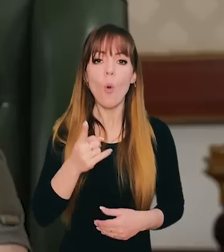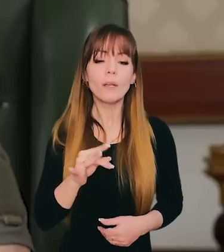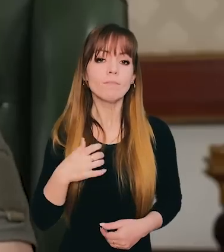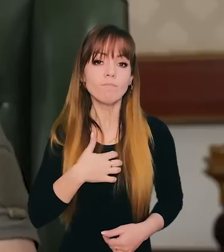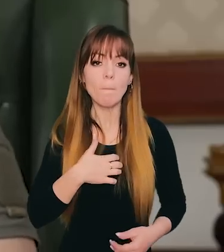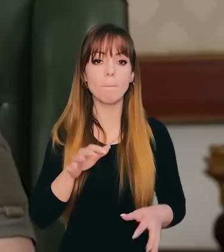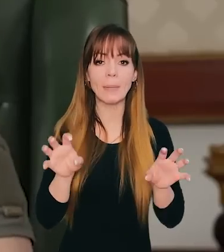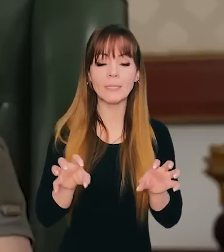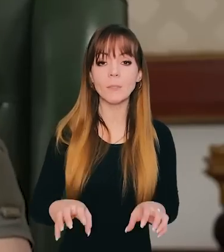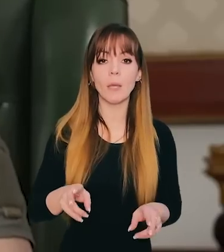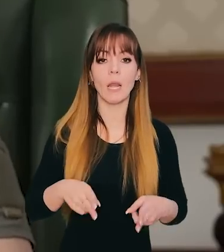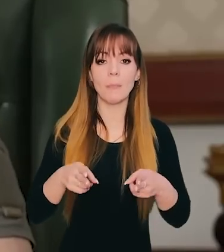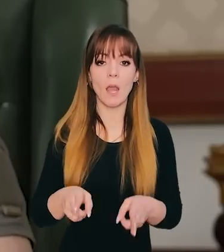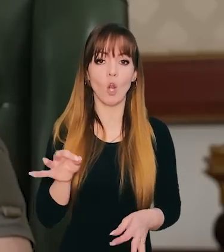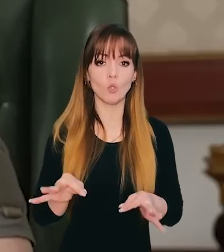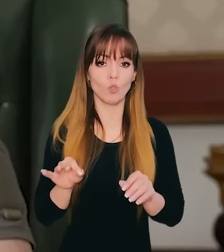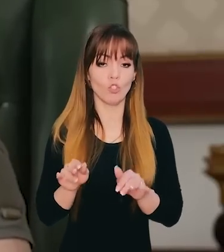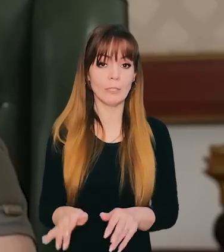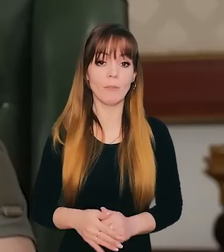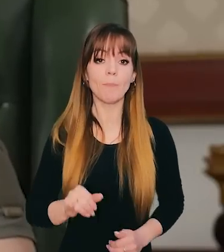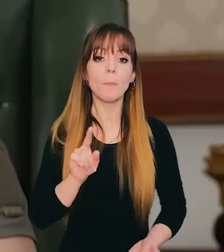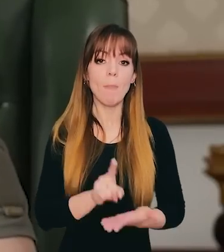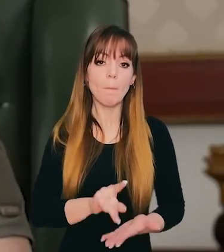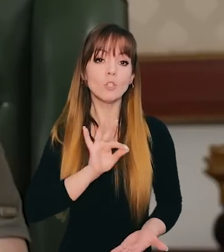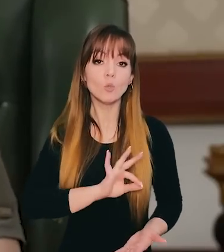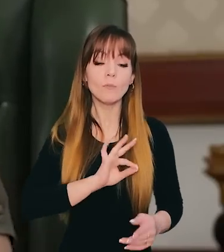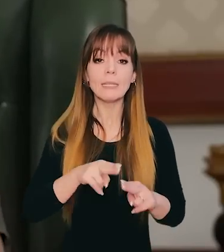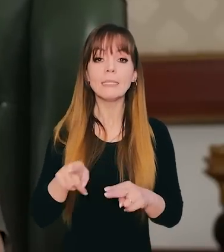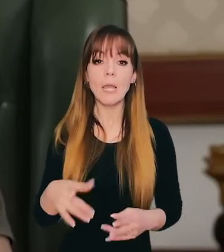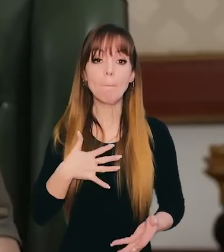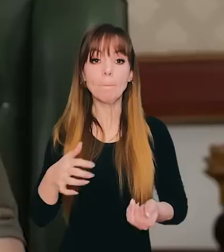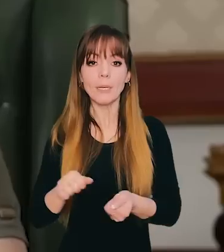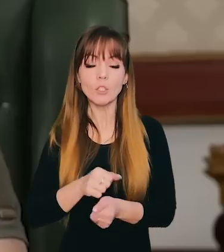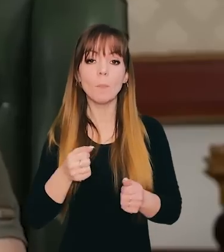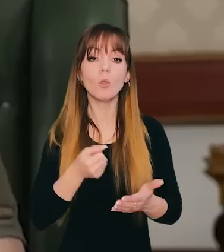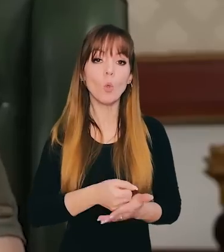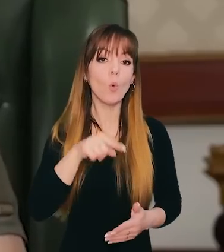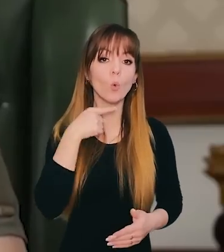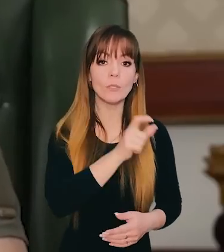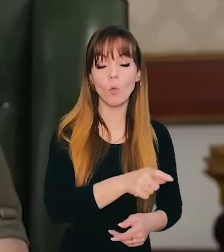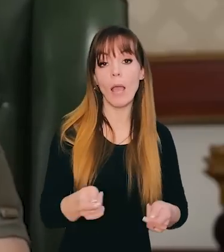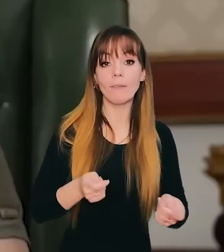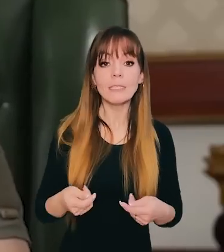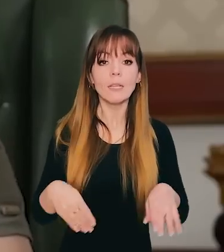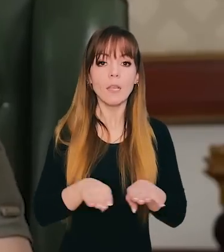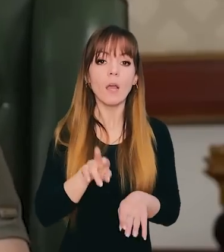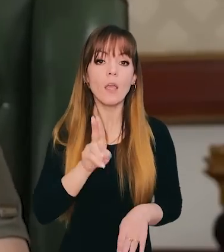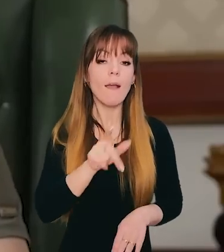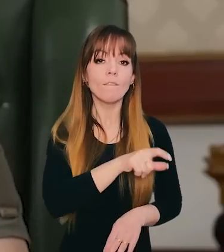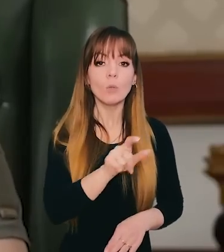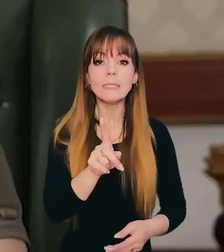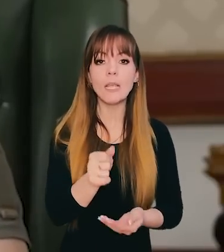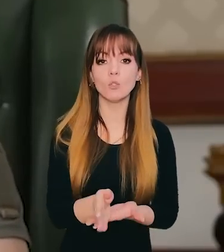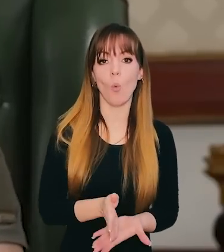покарання один з ключових принципів кримінального судочинства і маємо застосувати Цей принцип до російського керівництва так